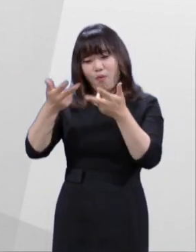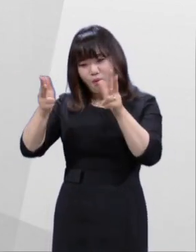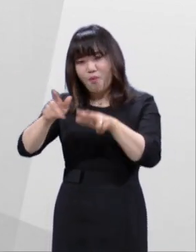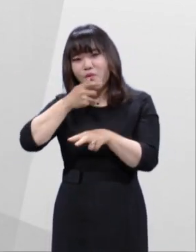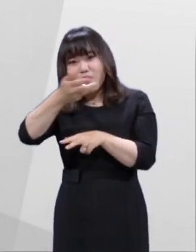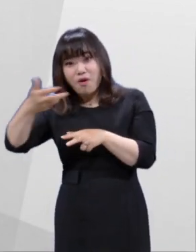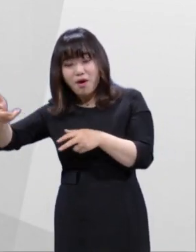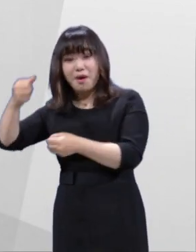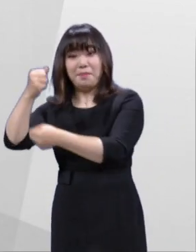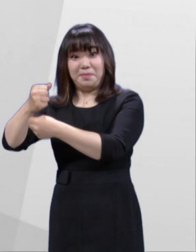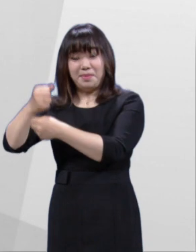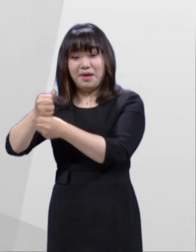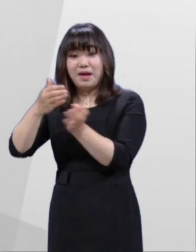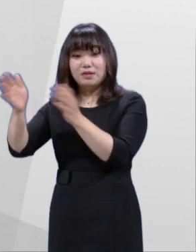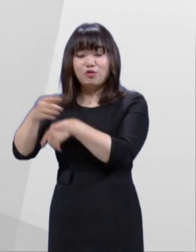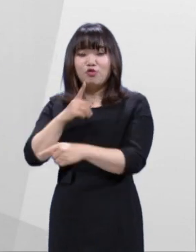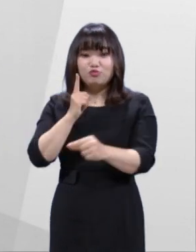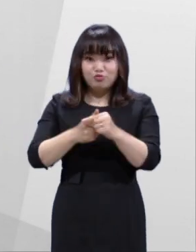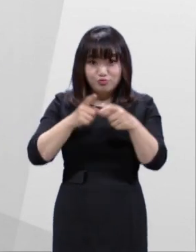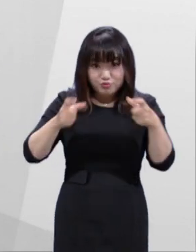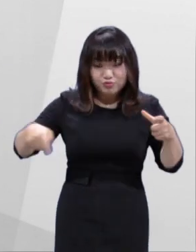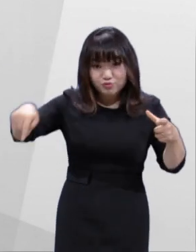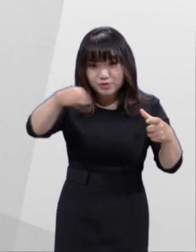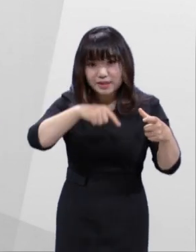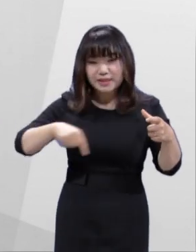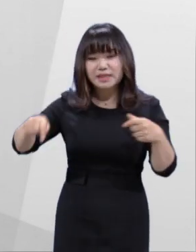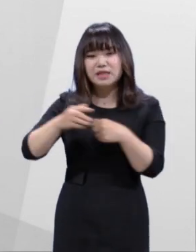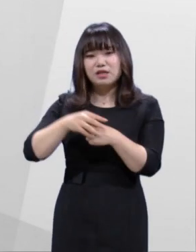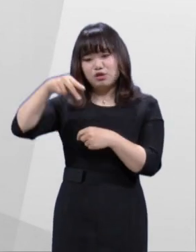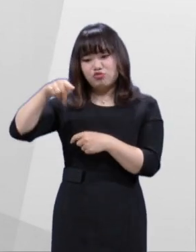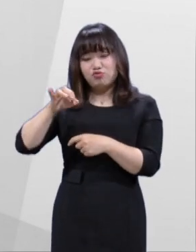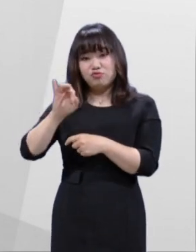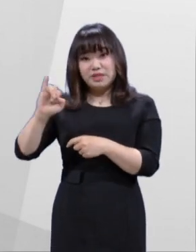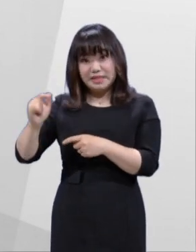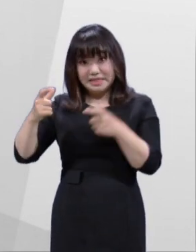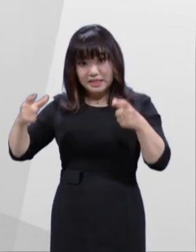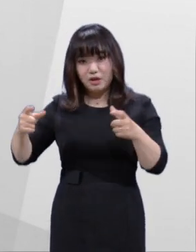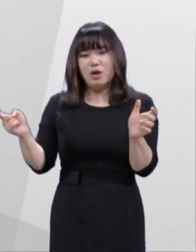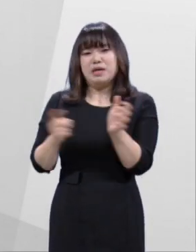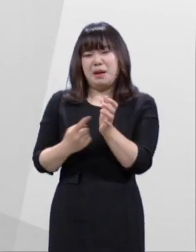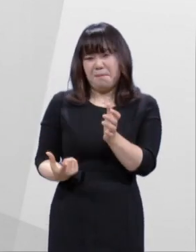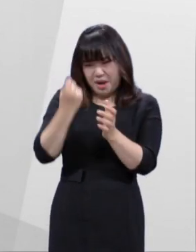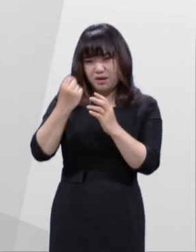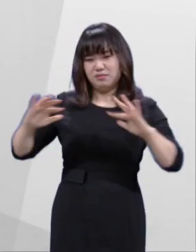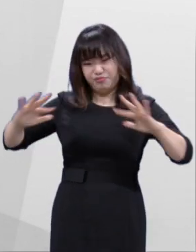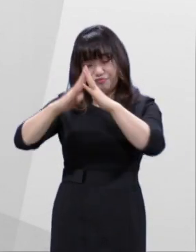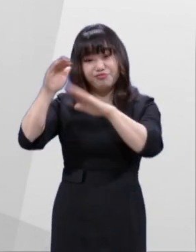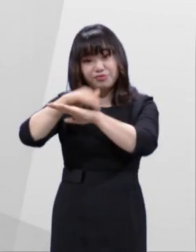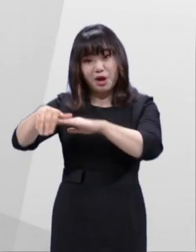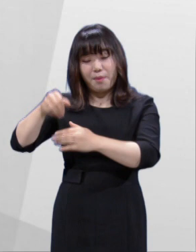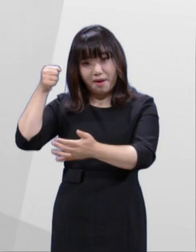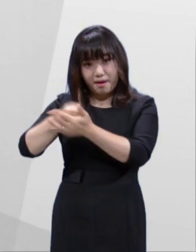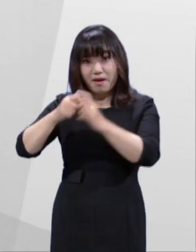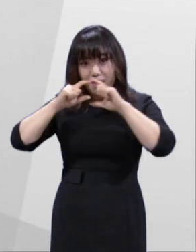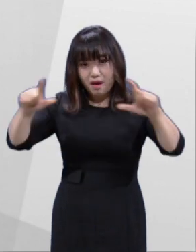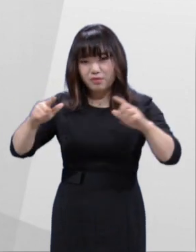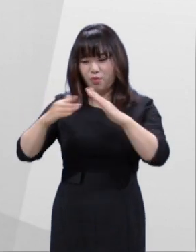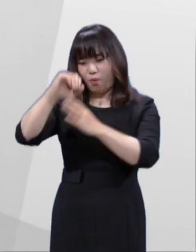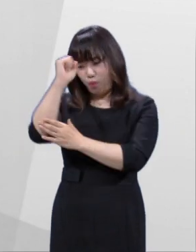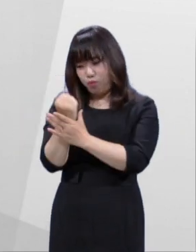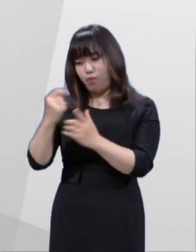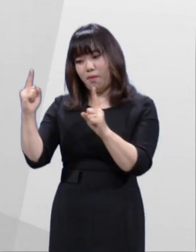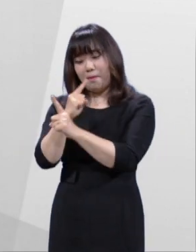조성이, 종로 중구 지역은 창신숭인 재개발 신속 통합 추진과 황학동 일대 노후 환경